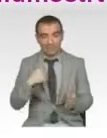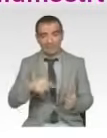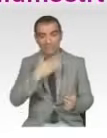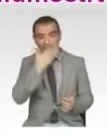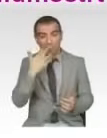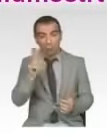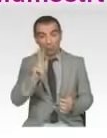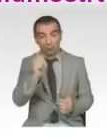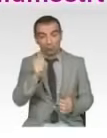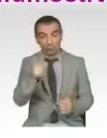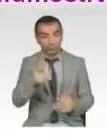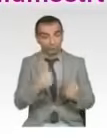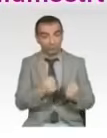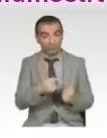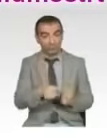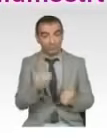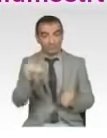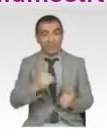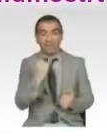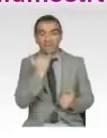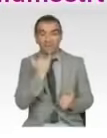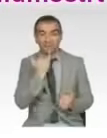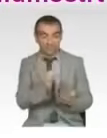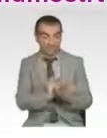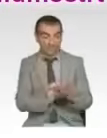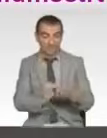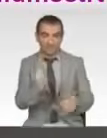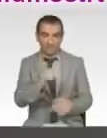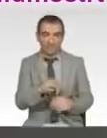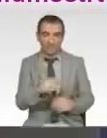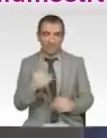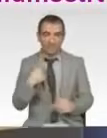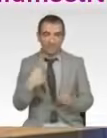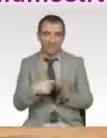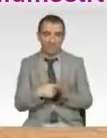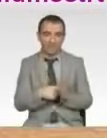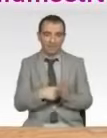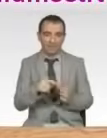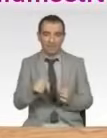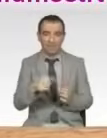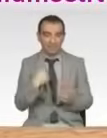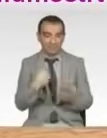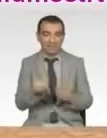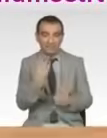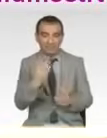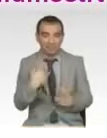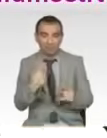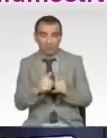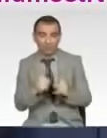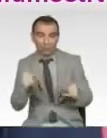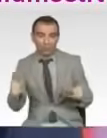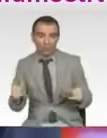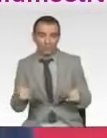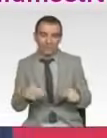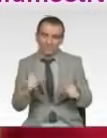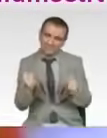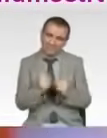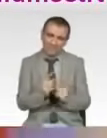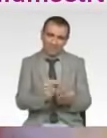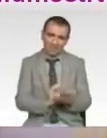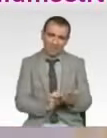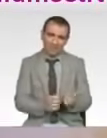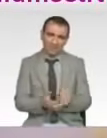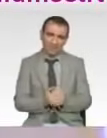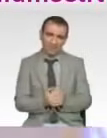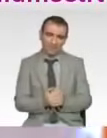Ramazan boyu 30 gün boyunca tutalım. Gelen evet, konuklara da şey yapalım. Evet, yalnız aynen. Benim ismim burası olmaz ki. Ha? Benim ismim Abdülkerim Kasımbo Kaloba Motsurlu